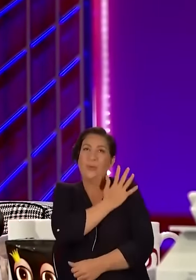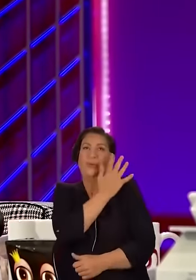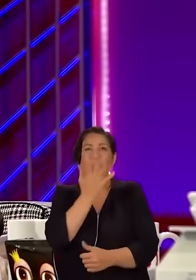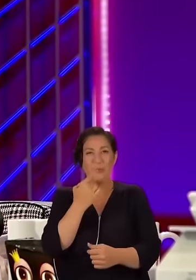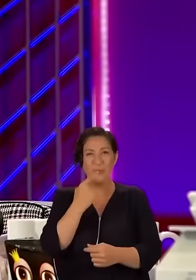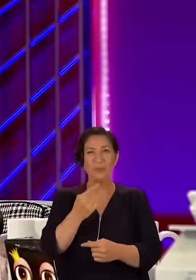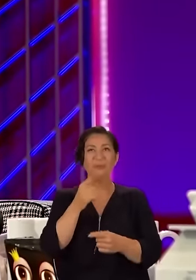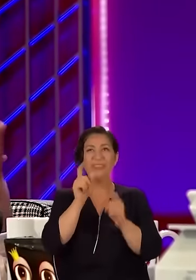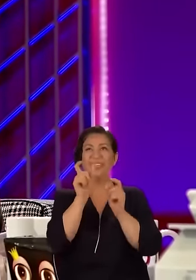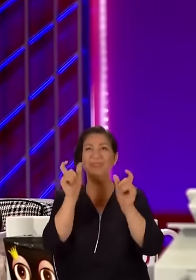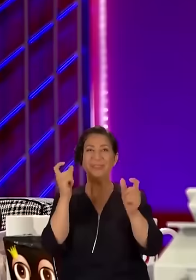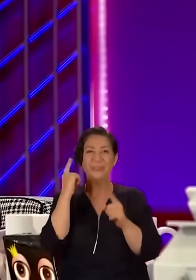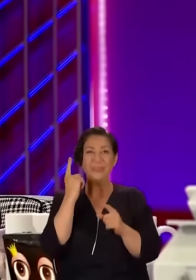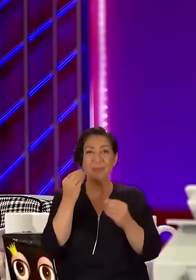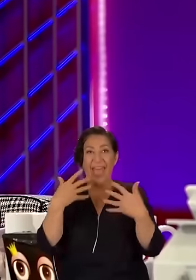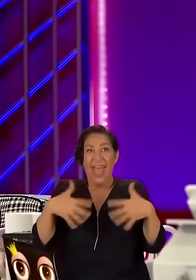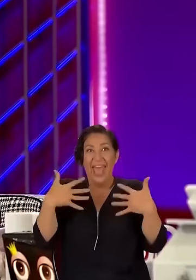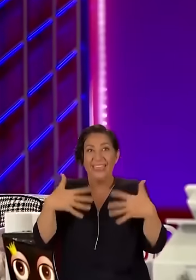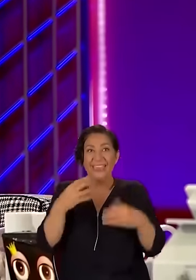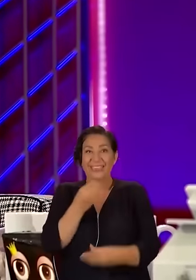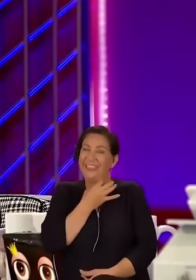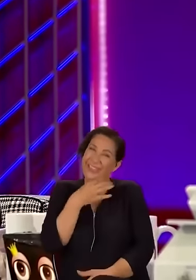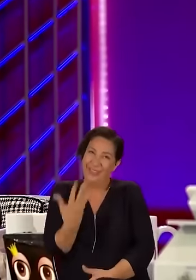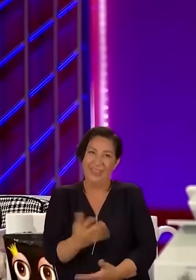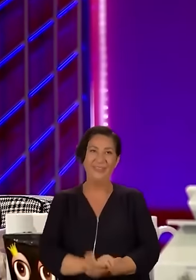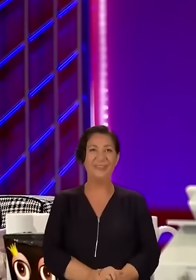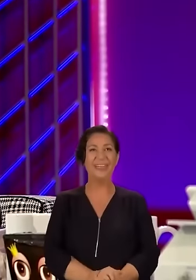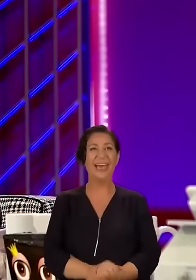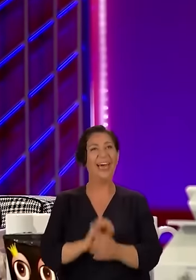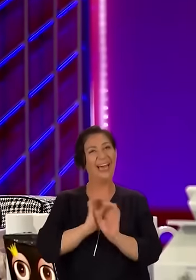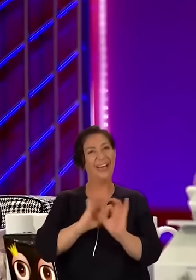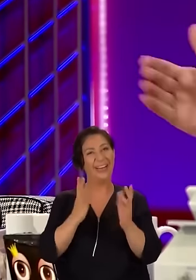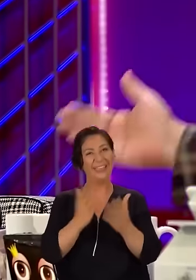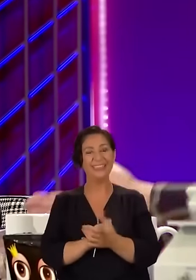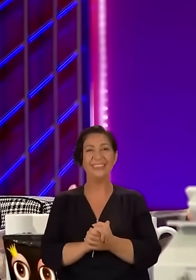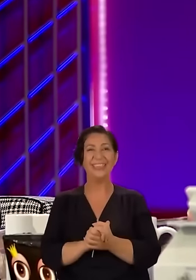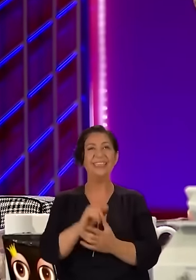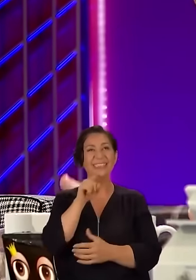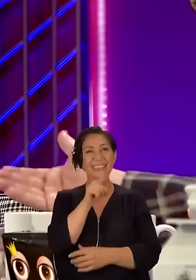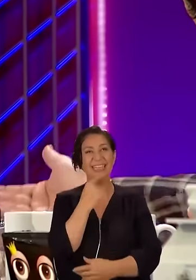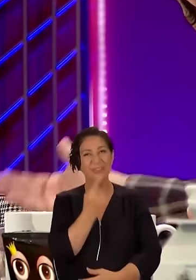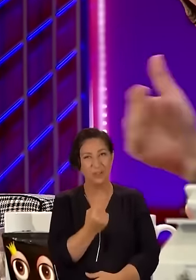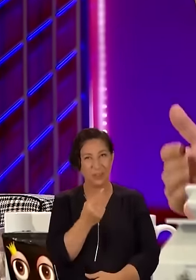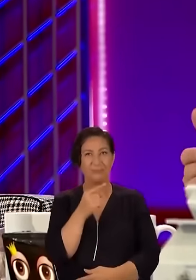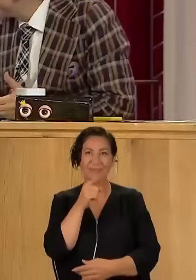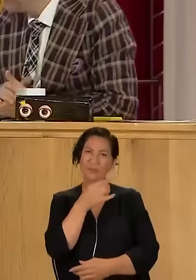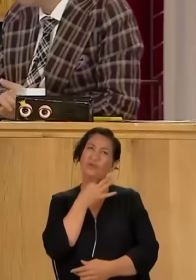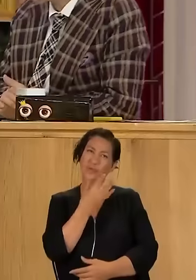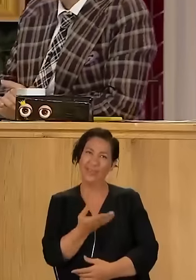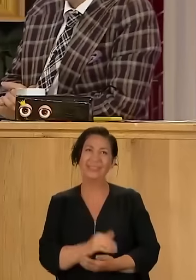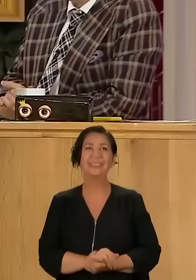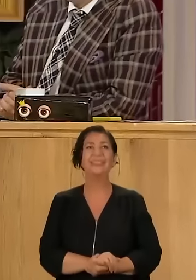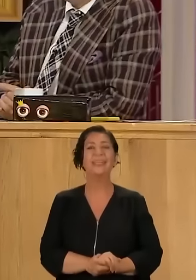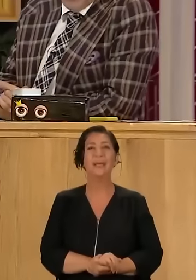böyle şeyleri duyunca. Bir heyecan yaptım, çok teşekkür ederim. Harikuladesiniz, harikuladesiniz. Sen diye hitap edeceğim, siz de öyle hitap ediniz